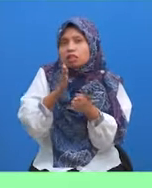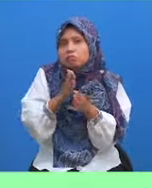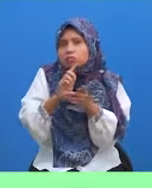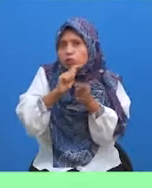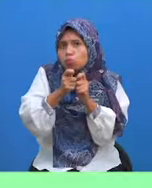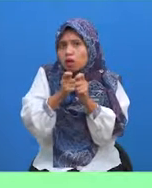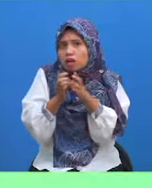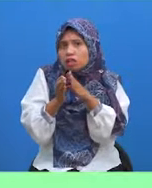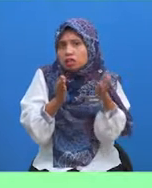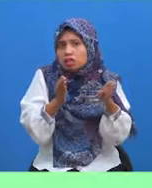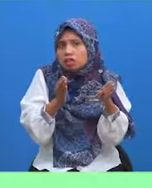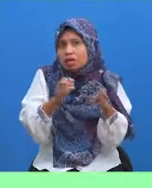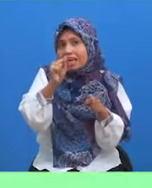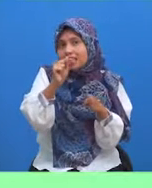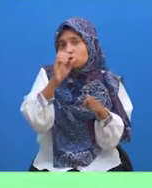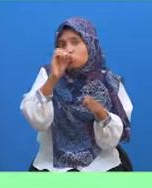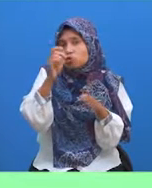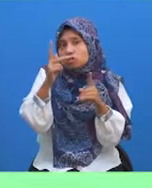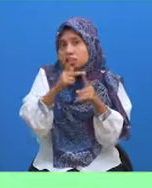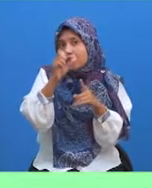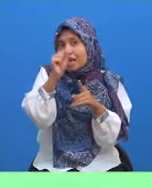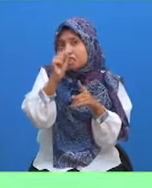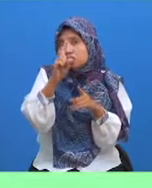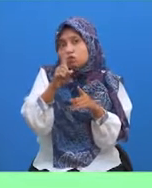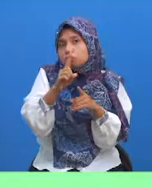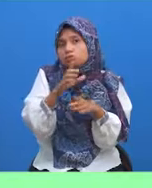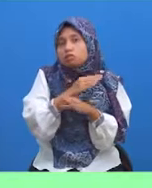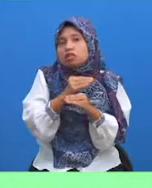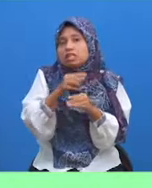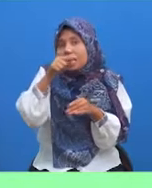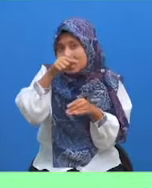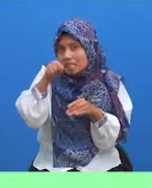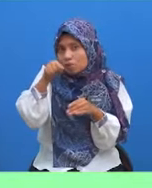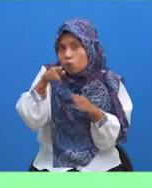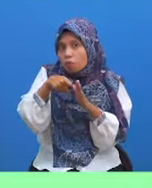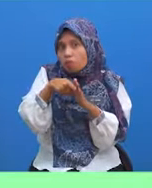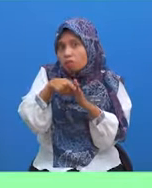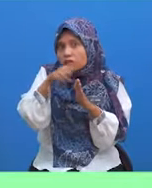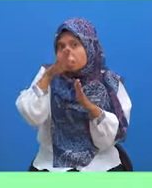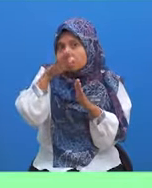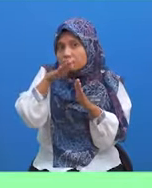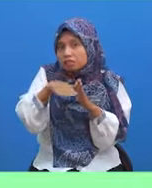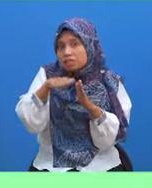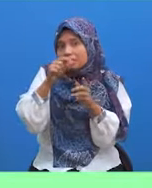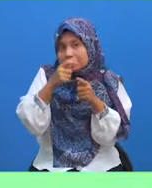es kosong ke S1 dan kelok permintaan adalah tetap harga